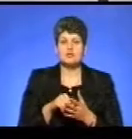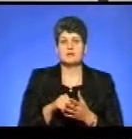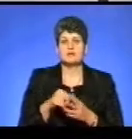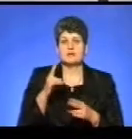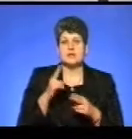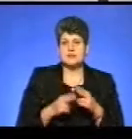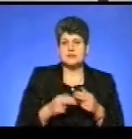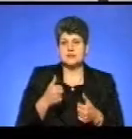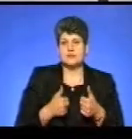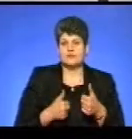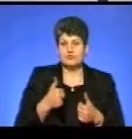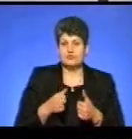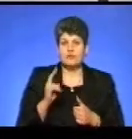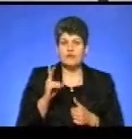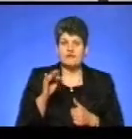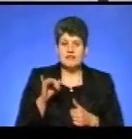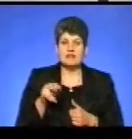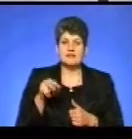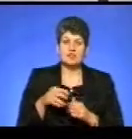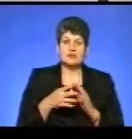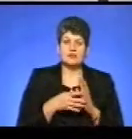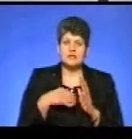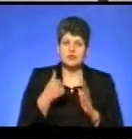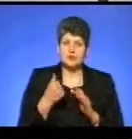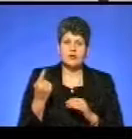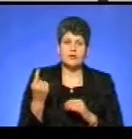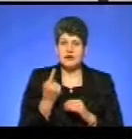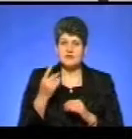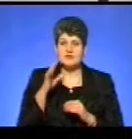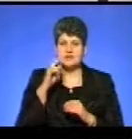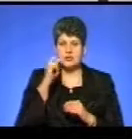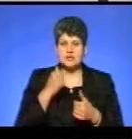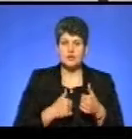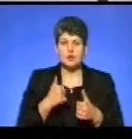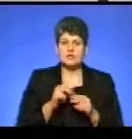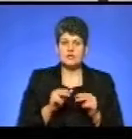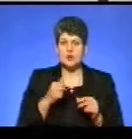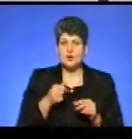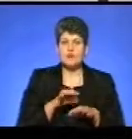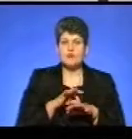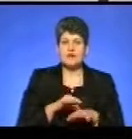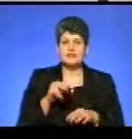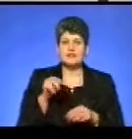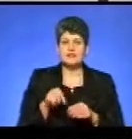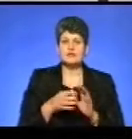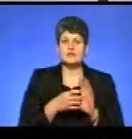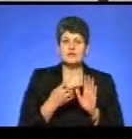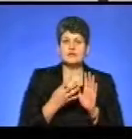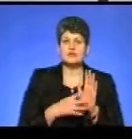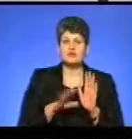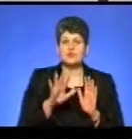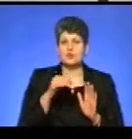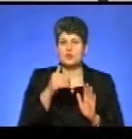турі конкурсу у квітні 2019 року. Вперше всеукраїнський конкурс «Вчителі року» провели в 1995